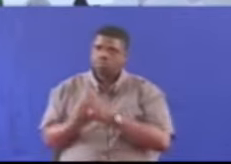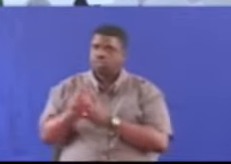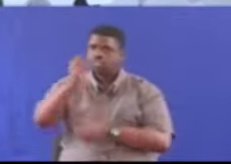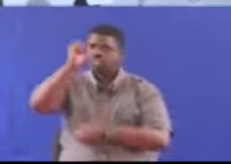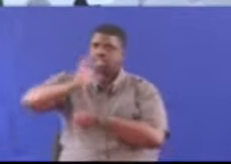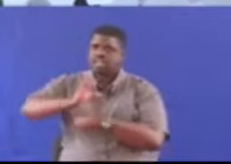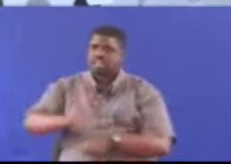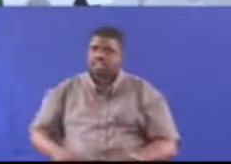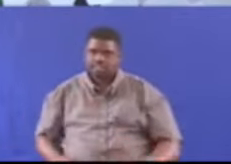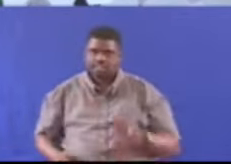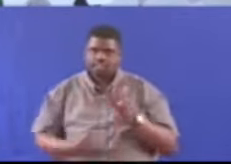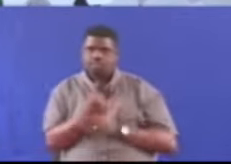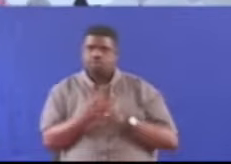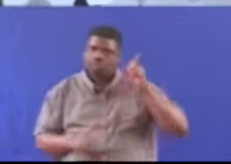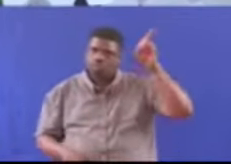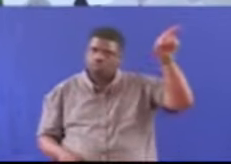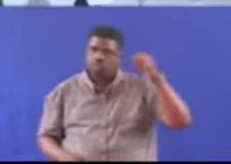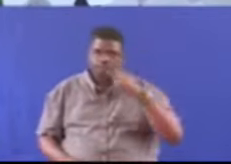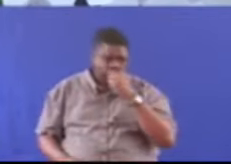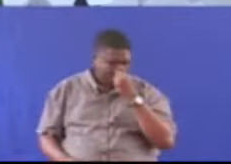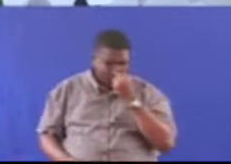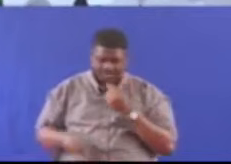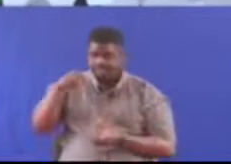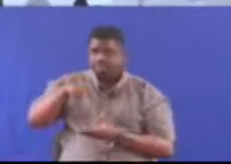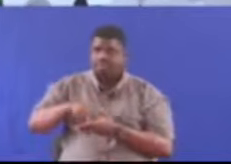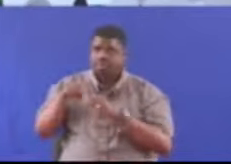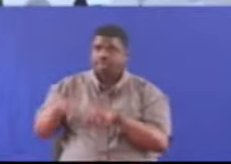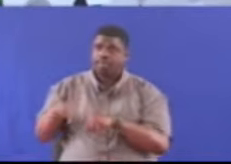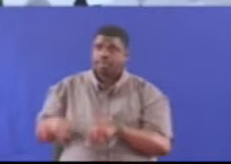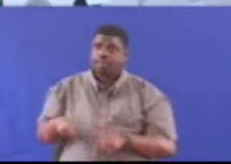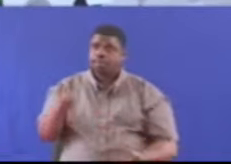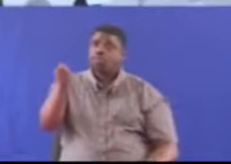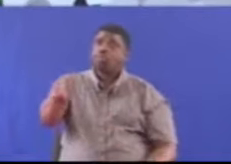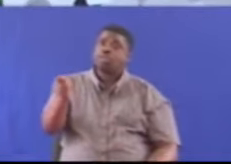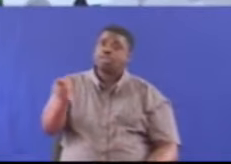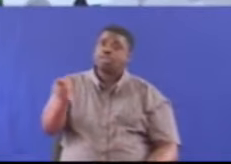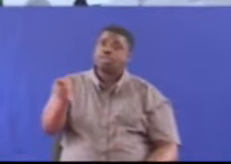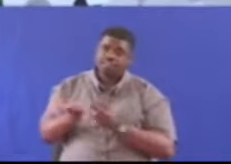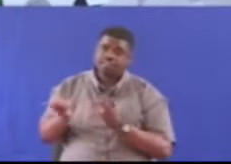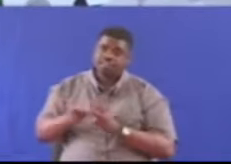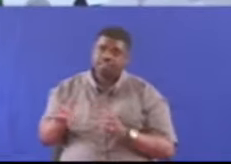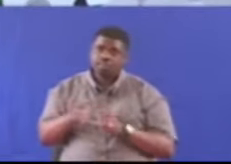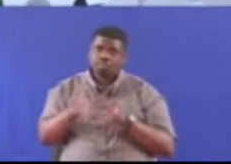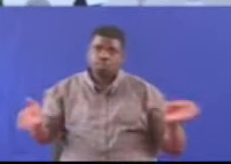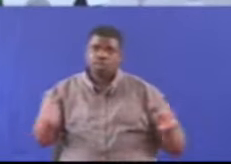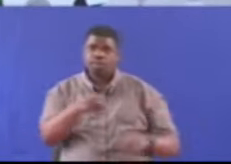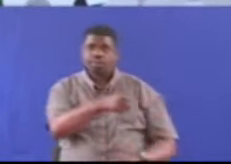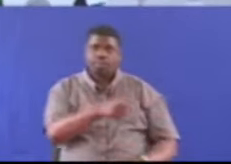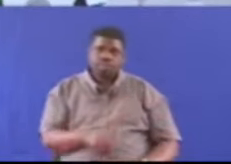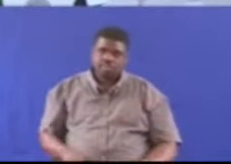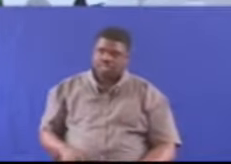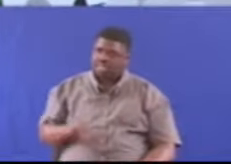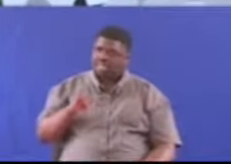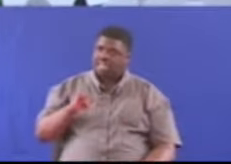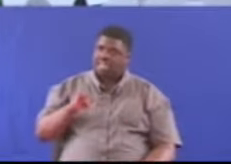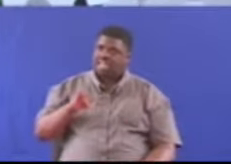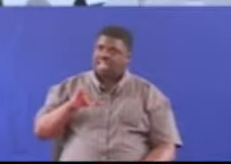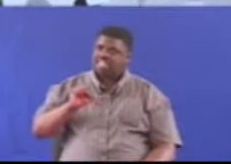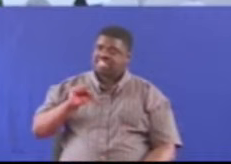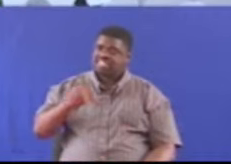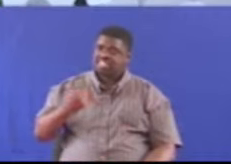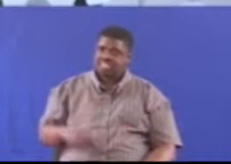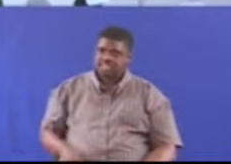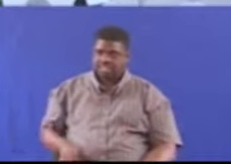zimetokea kule. Na nimesimama hapa kukupongeza pia kwa nafasi SG, Secretary General